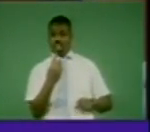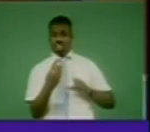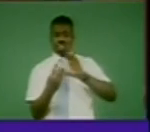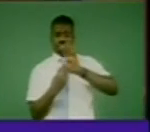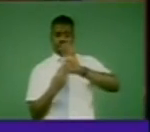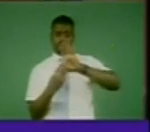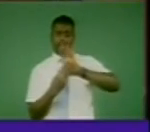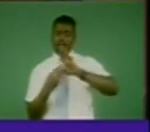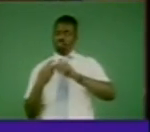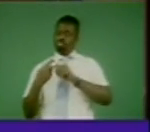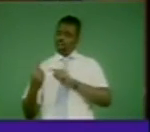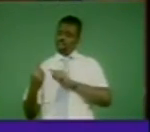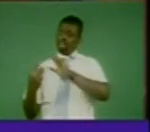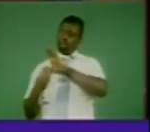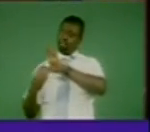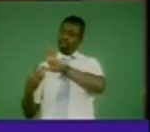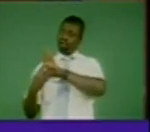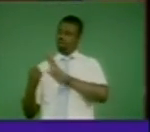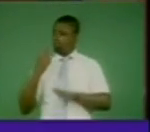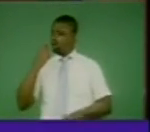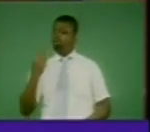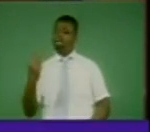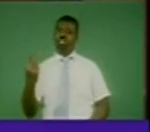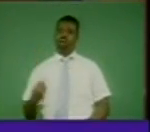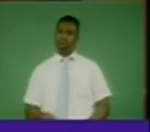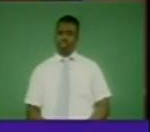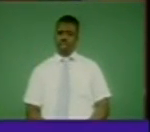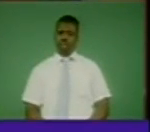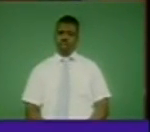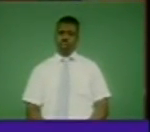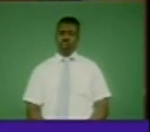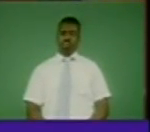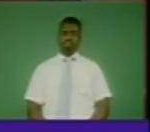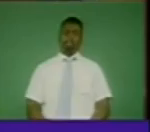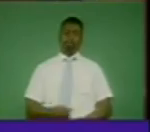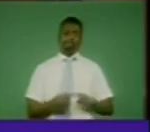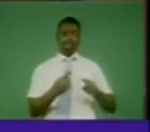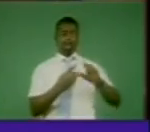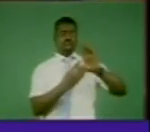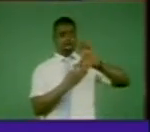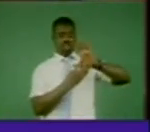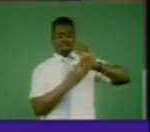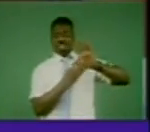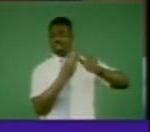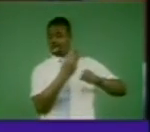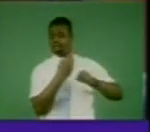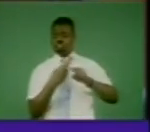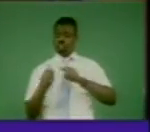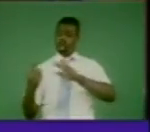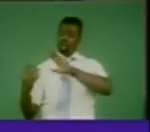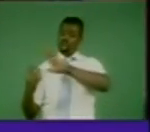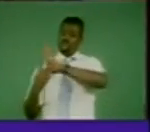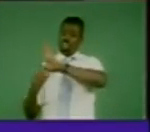kura 2 na ibara 193 na 194 na ibara